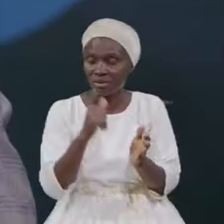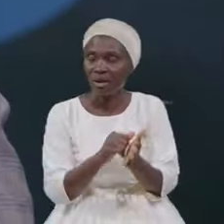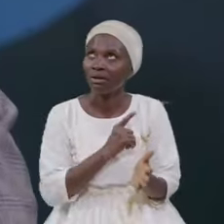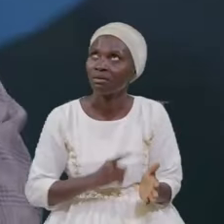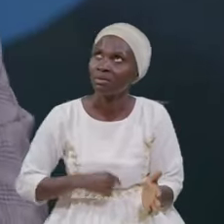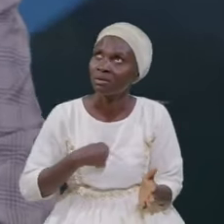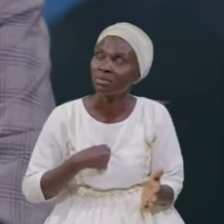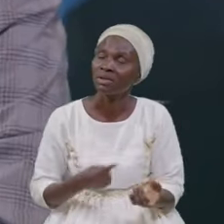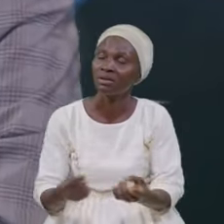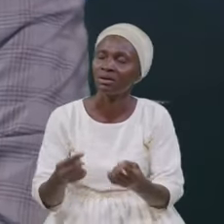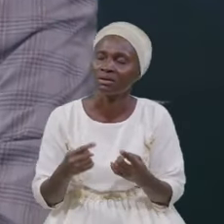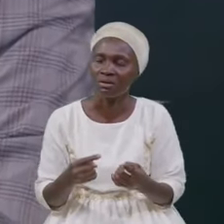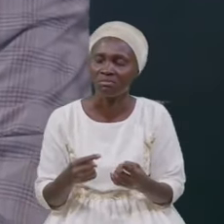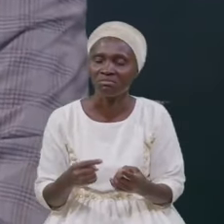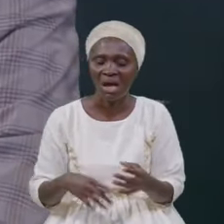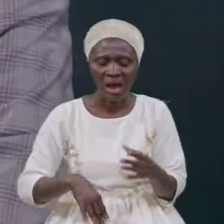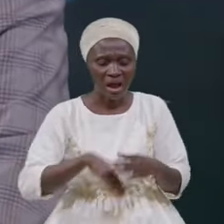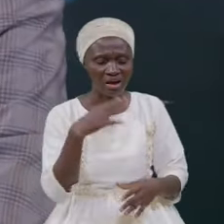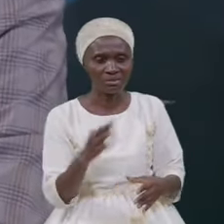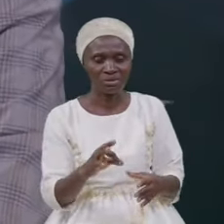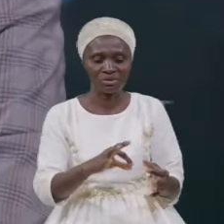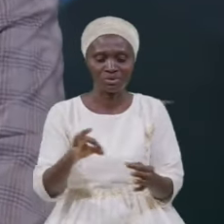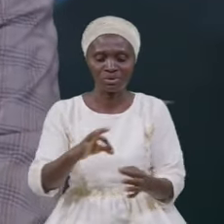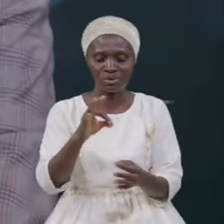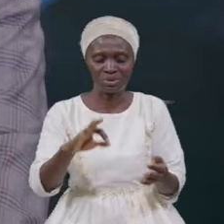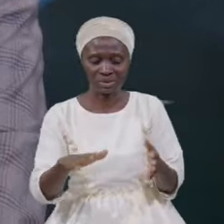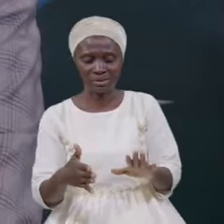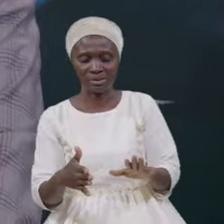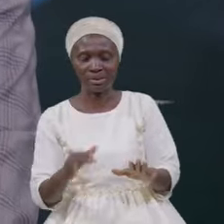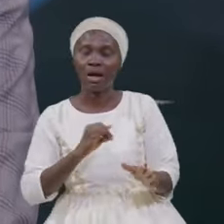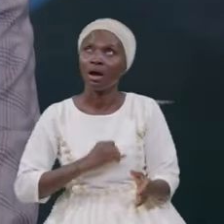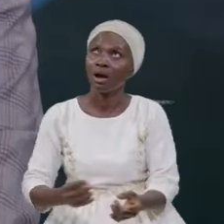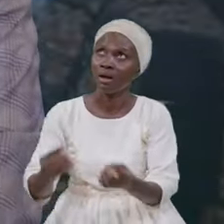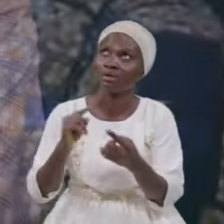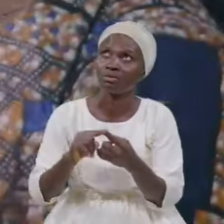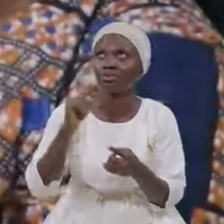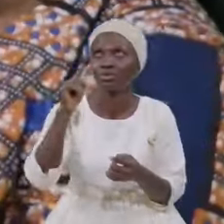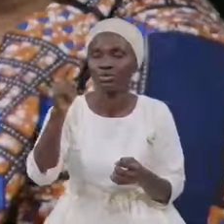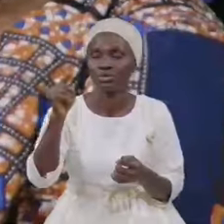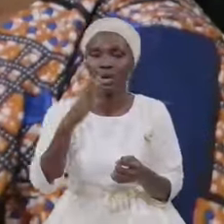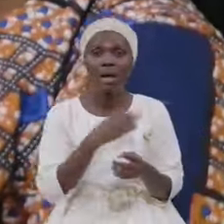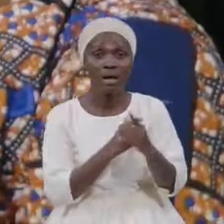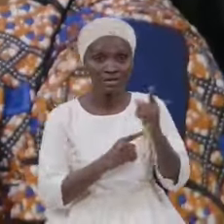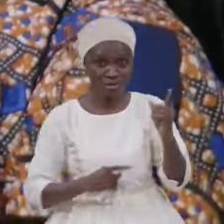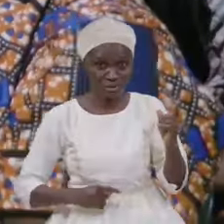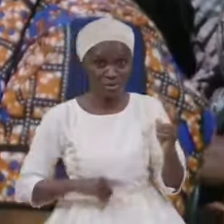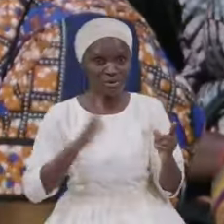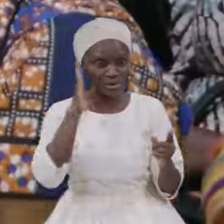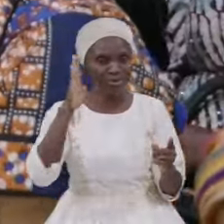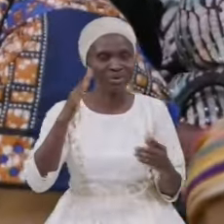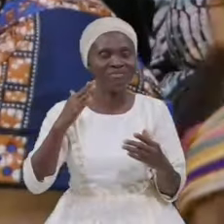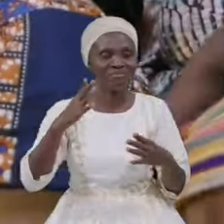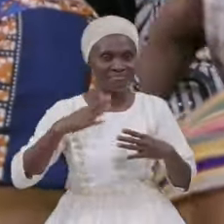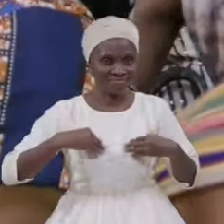la mort spirituelle. Je viens à toi. Et le Seigneur va te recevoir. J'ai dit, le